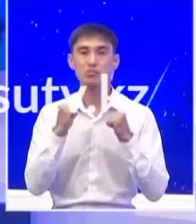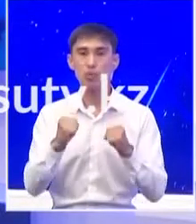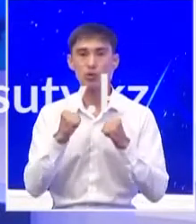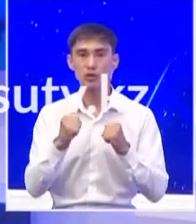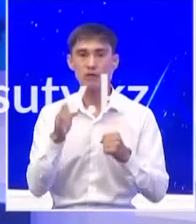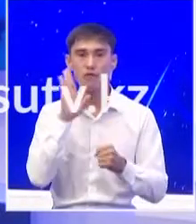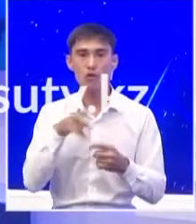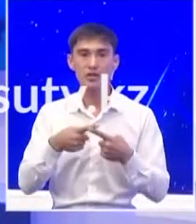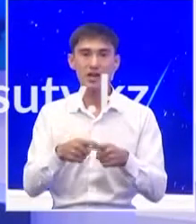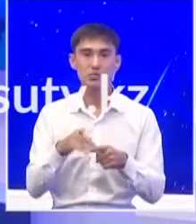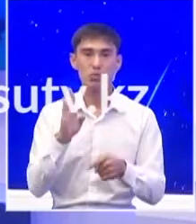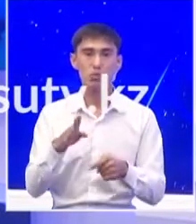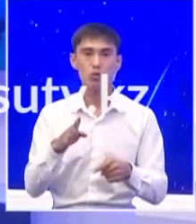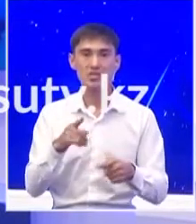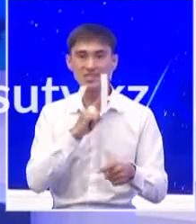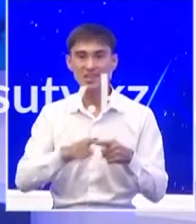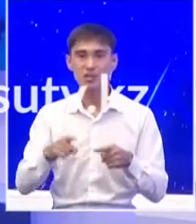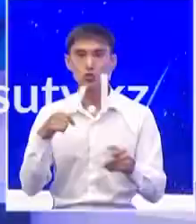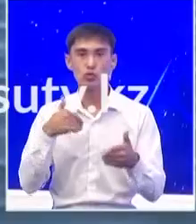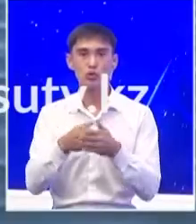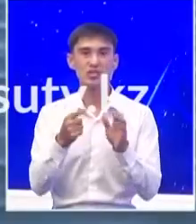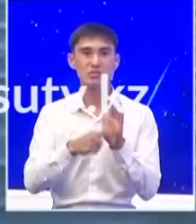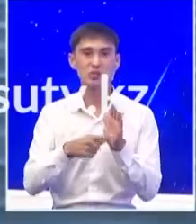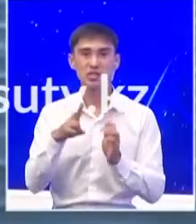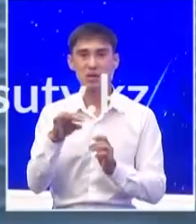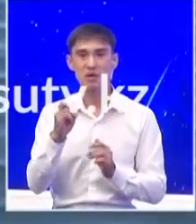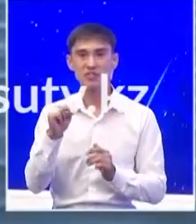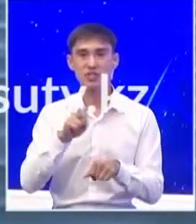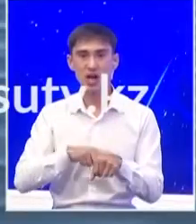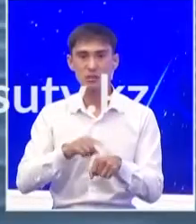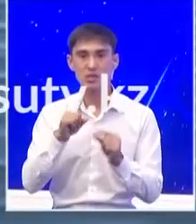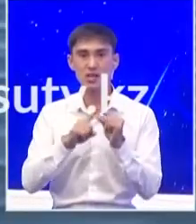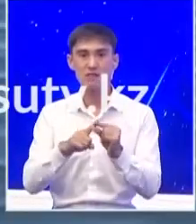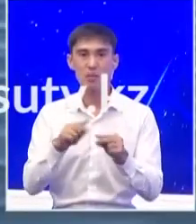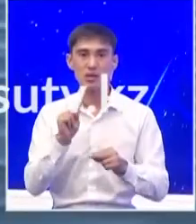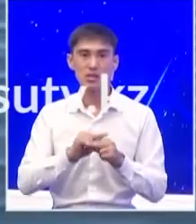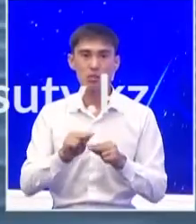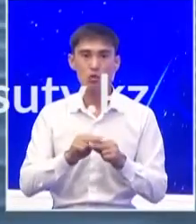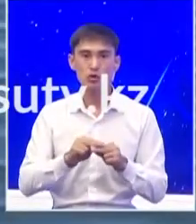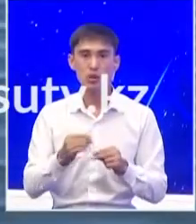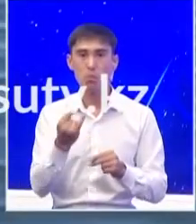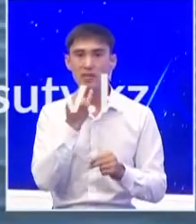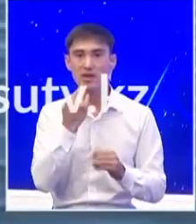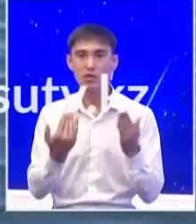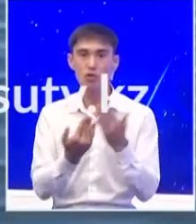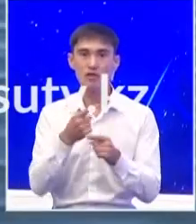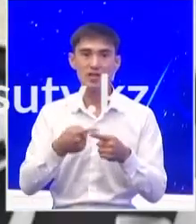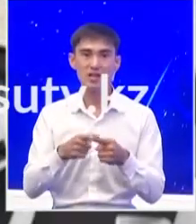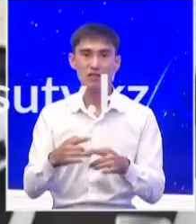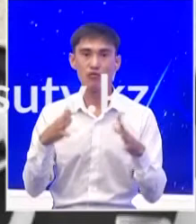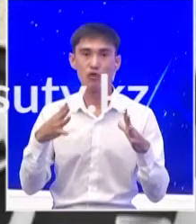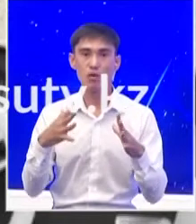спорта. Водный транспорт будет разгоняться до 70 км в час. По словам разработчиков, батарея новой техники